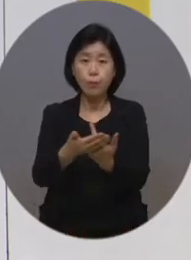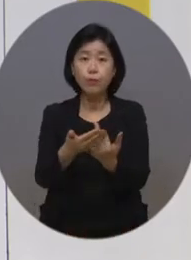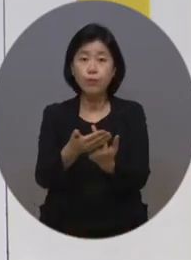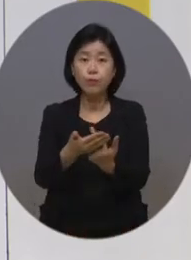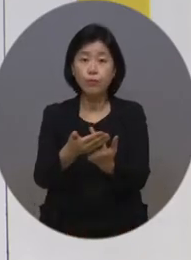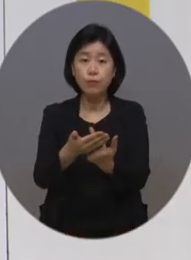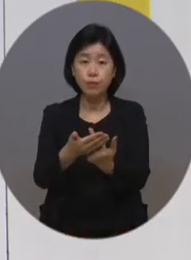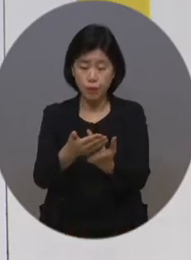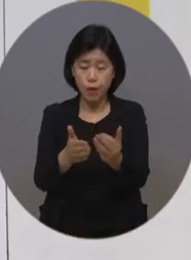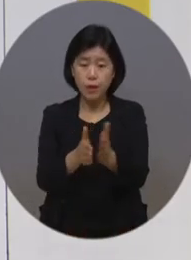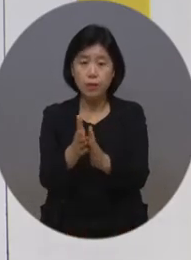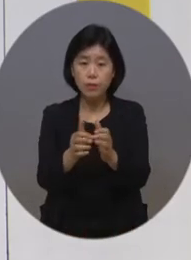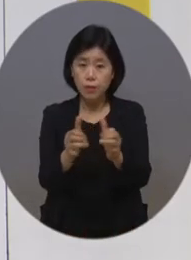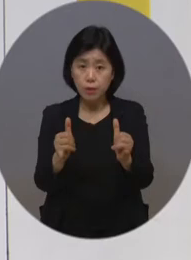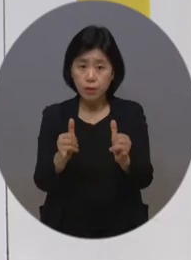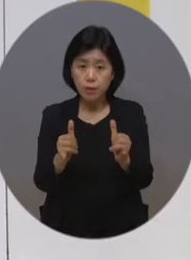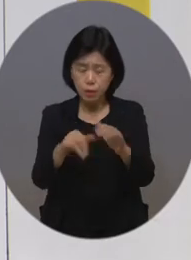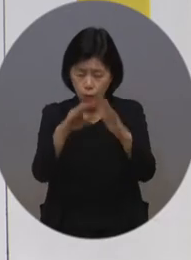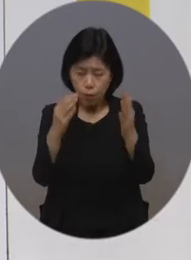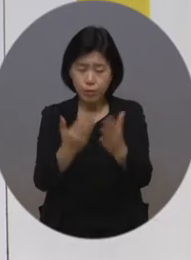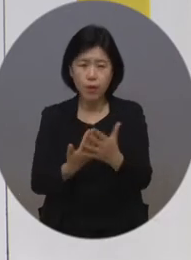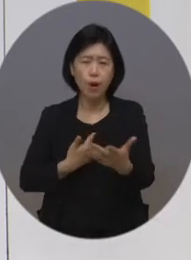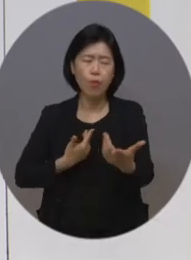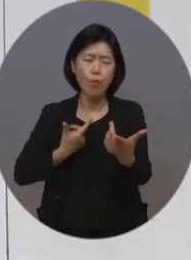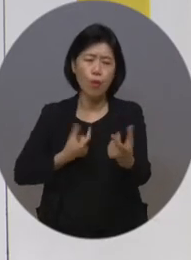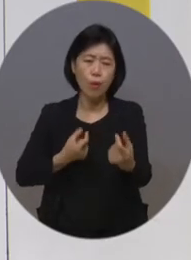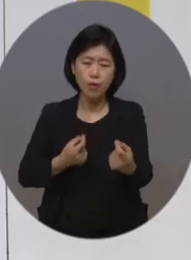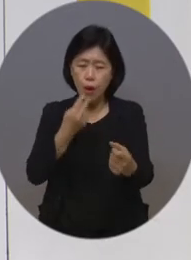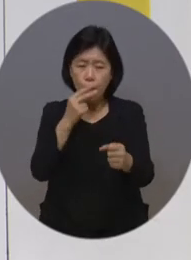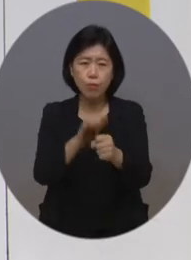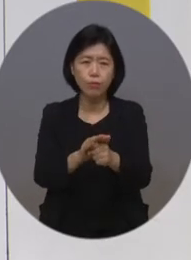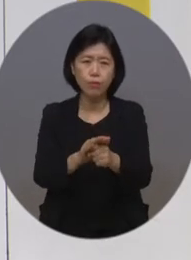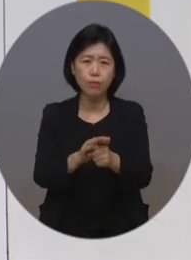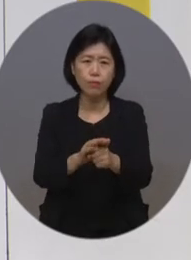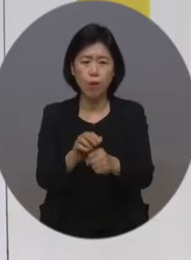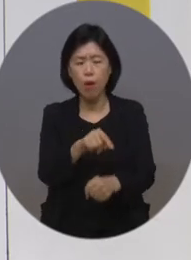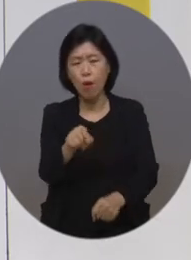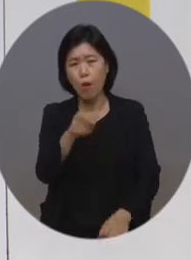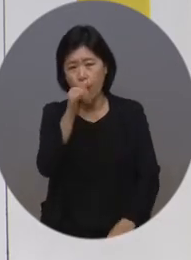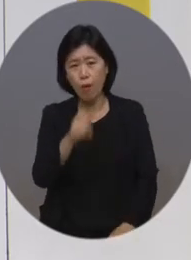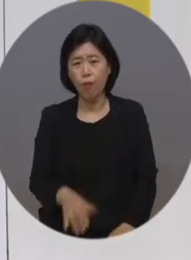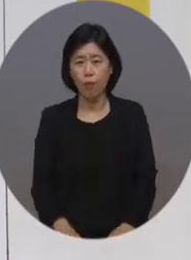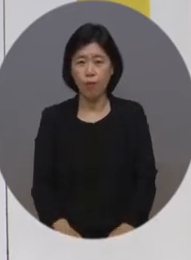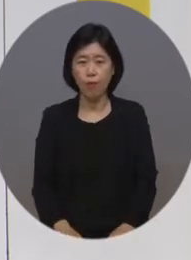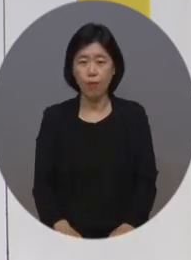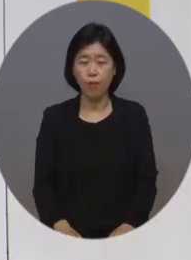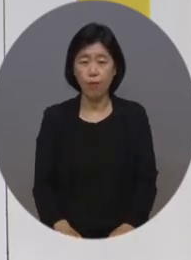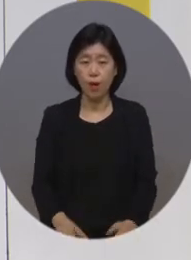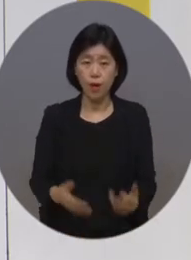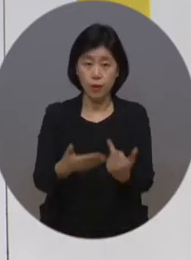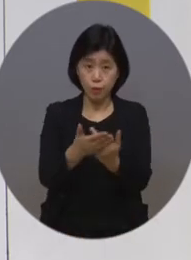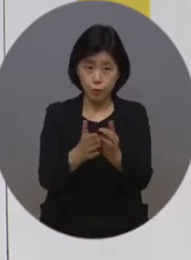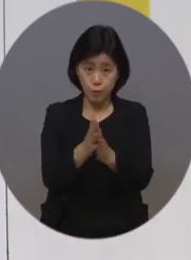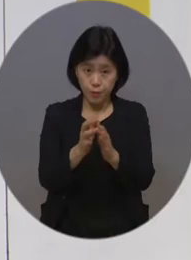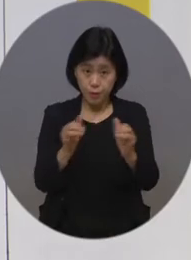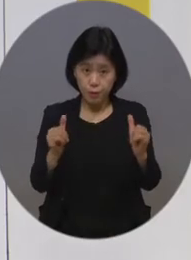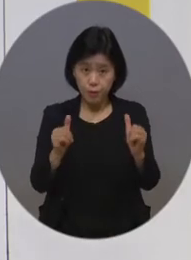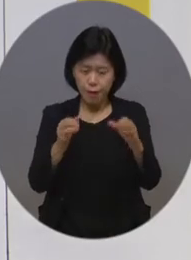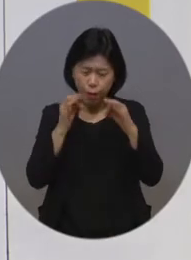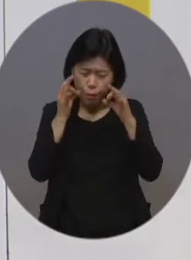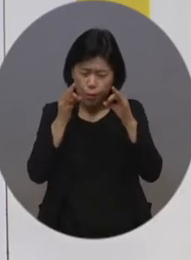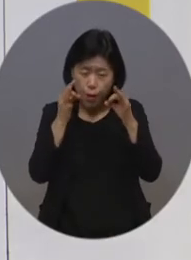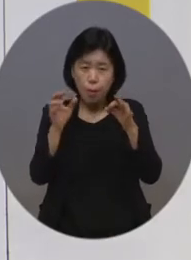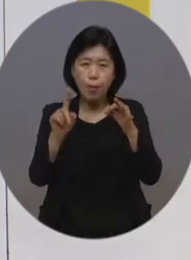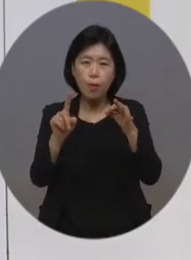받는 거에요 음 제주도민들은 제주의 자연을 지키고 탄소를 줄이고 인재를 키우기 위해서 4 노력하고